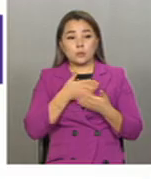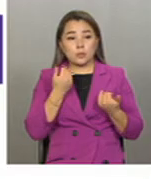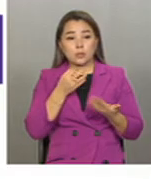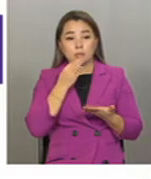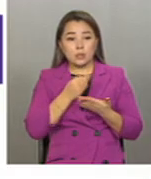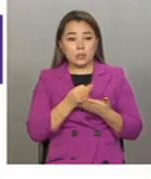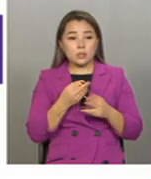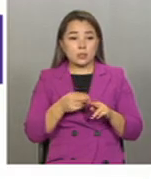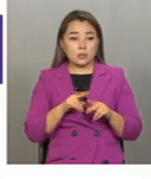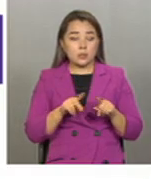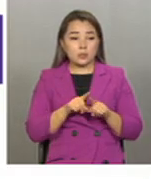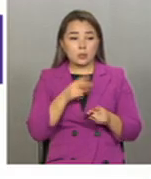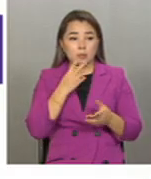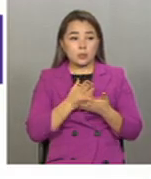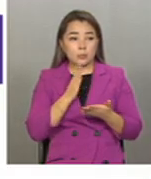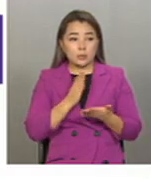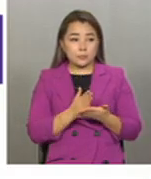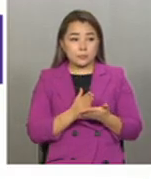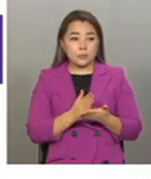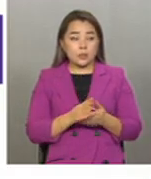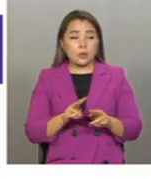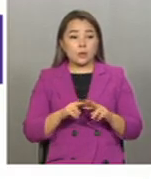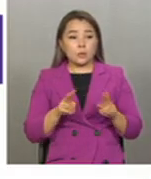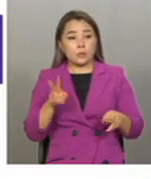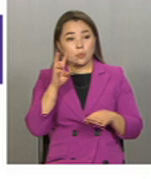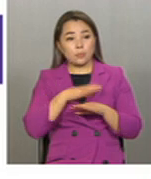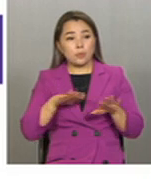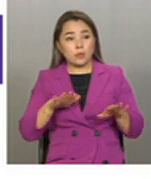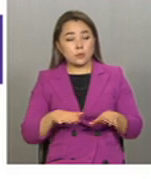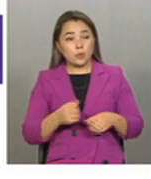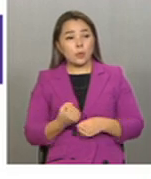тұрақсыздықта болды. Қос үкіметті қолдаған